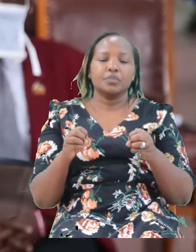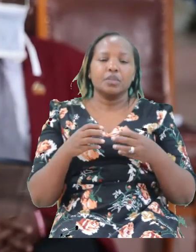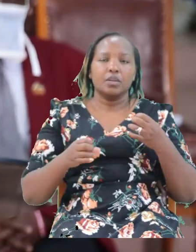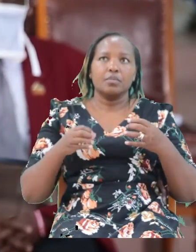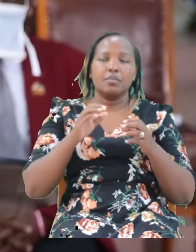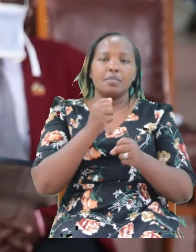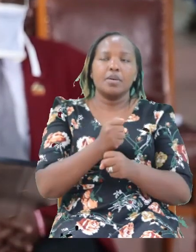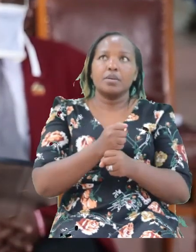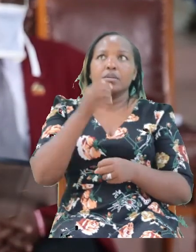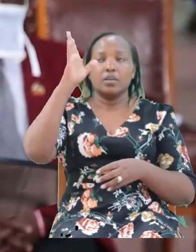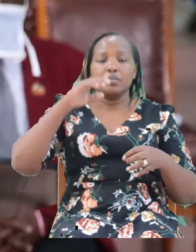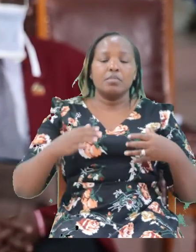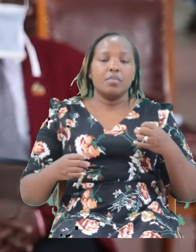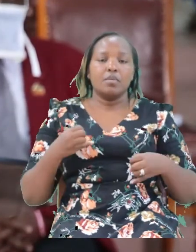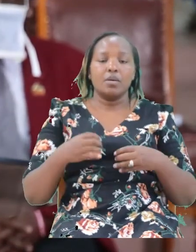itafurahisha Mungu.